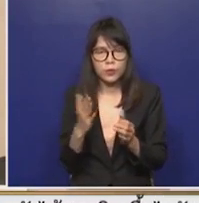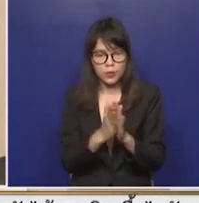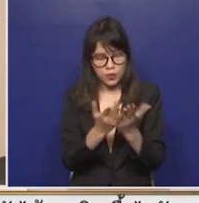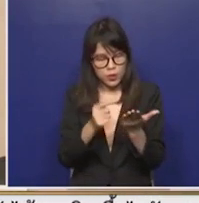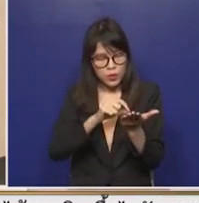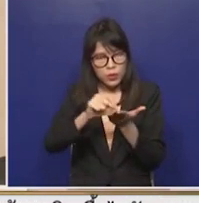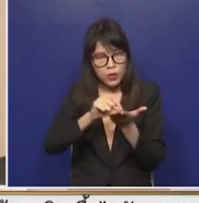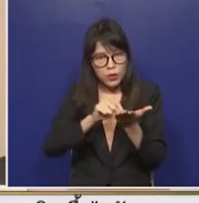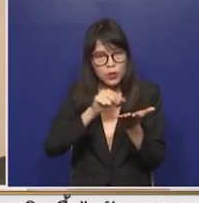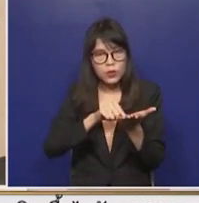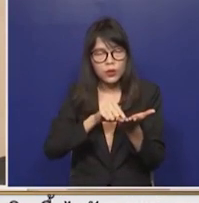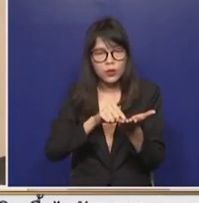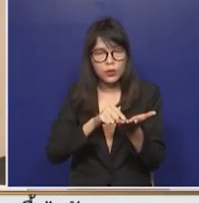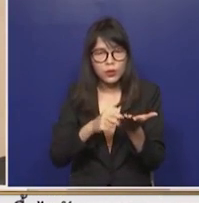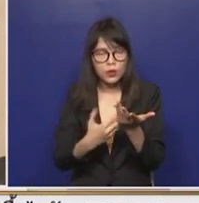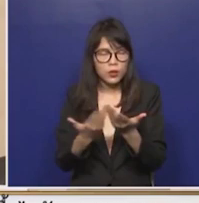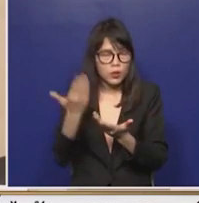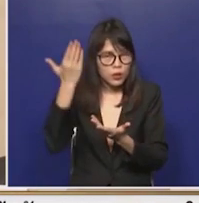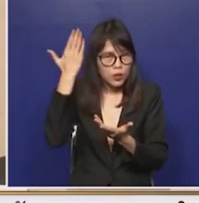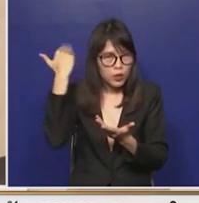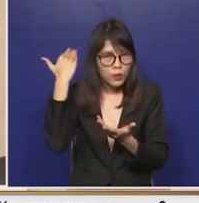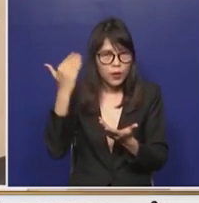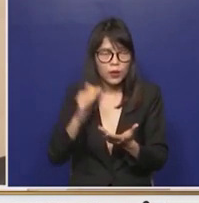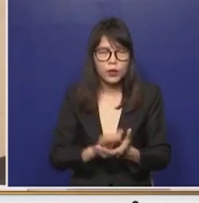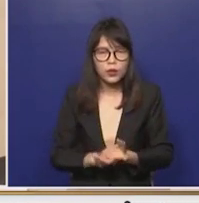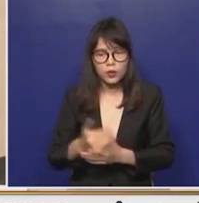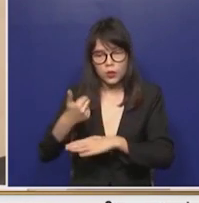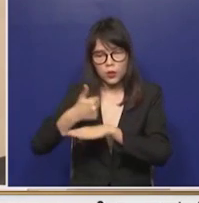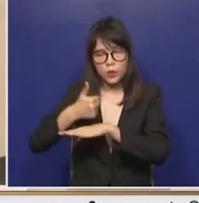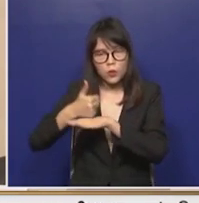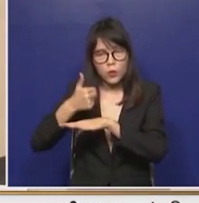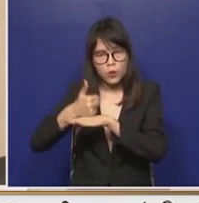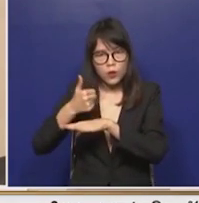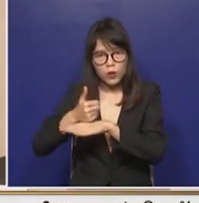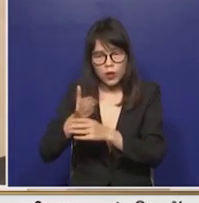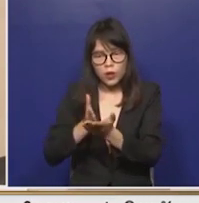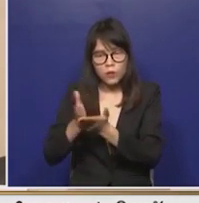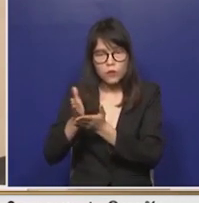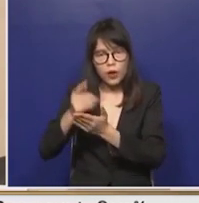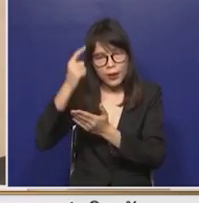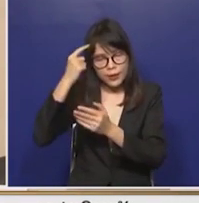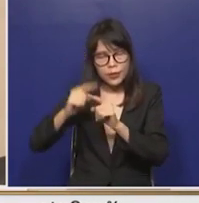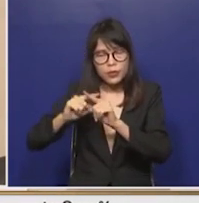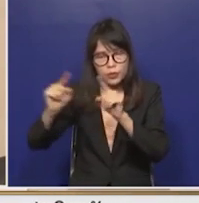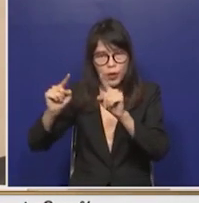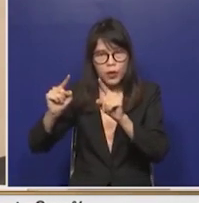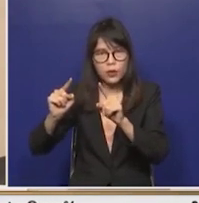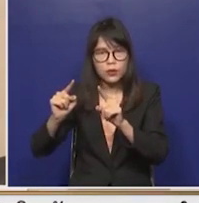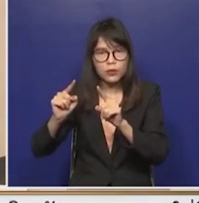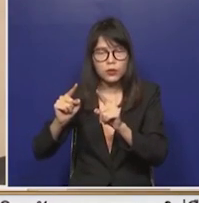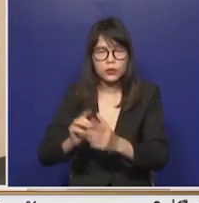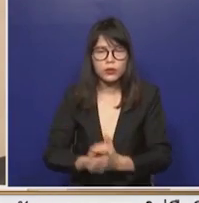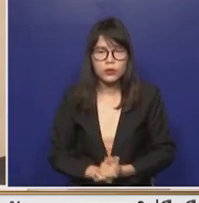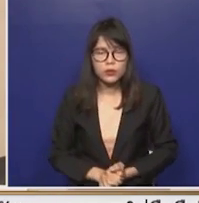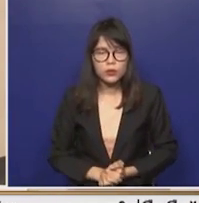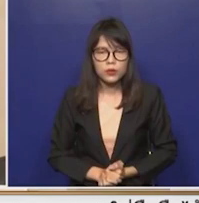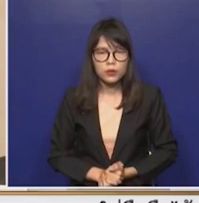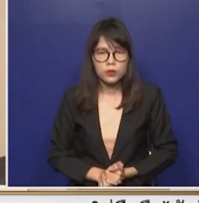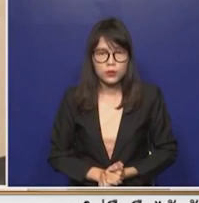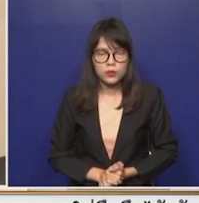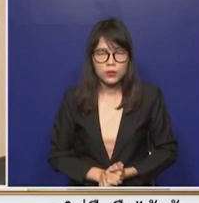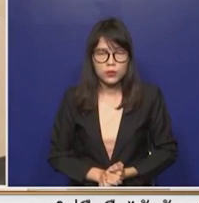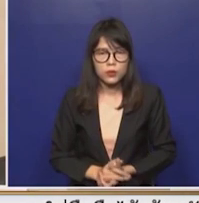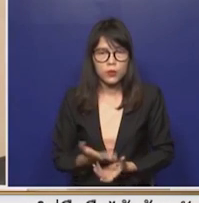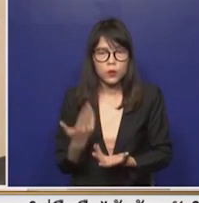มัยคุณอภิสิทธิ์เป็นผู้นำฝ่ายค้านอภิปรายรัฐบาลของนายกสมัครสุนทรเว